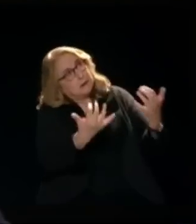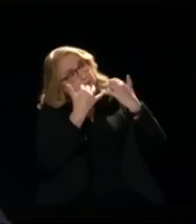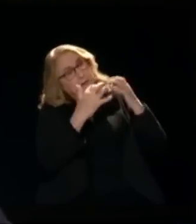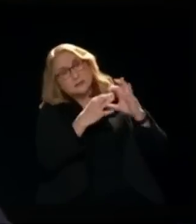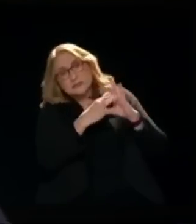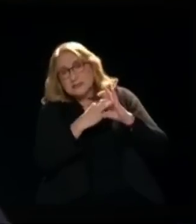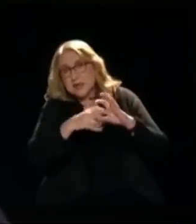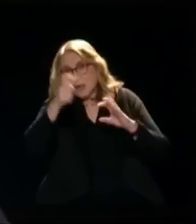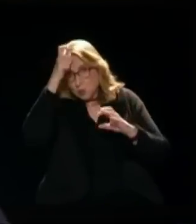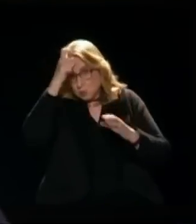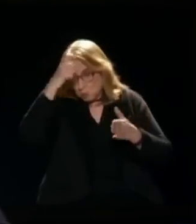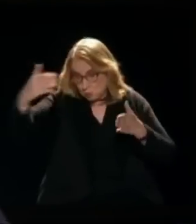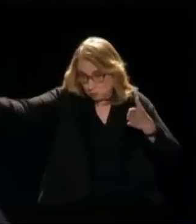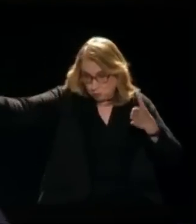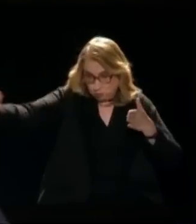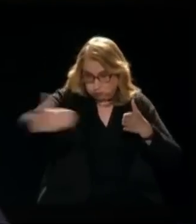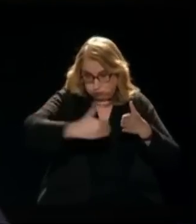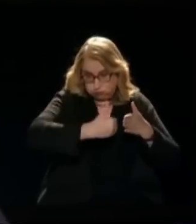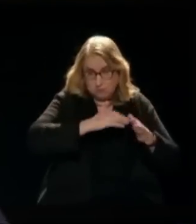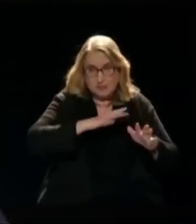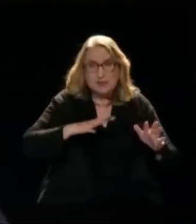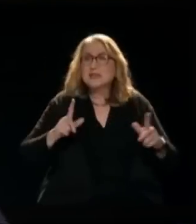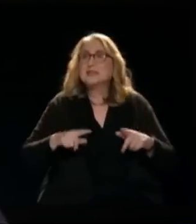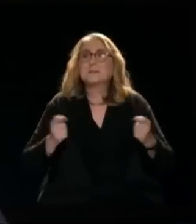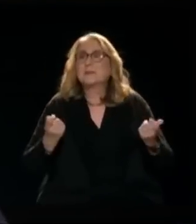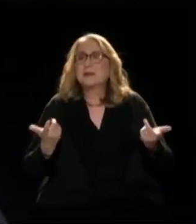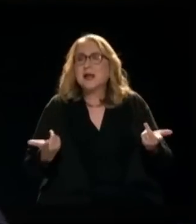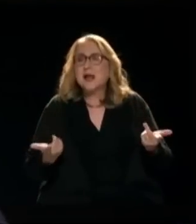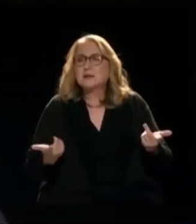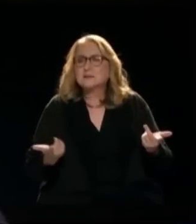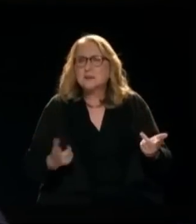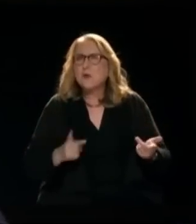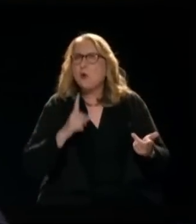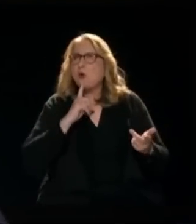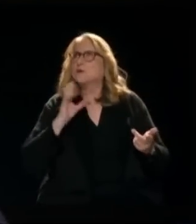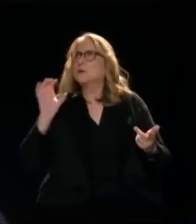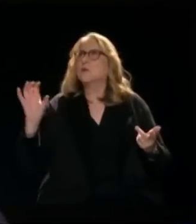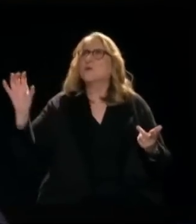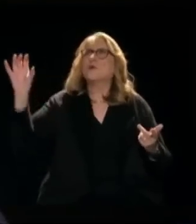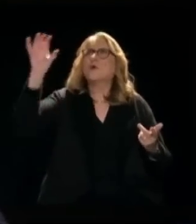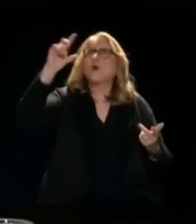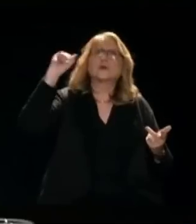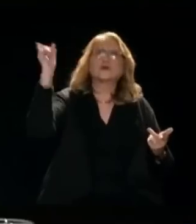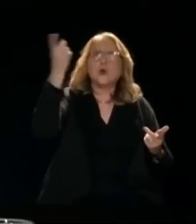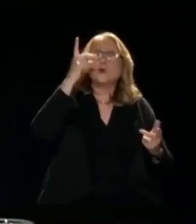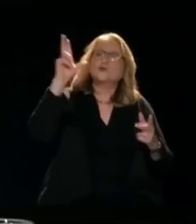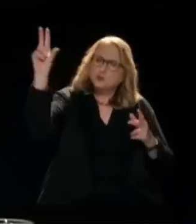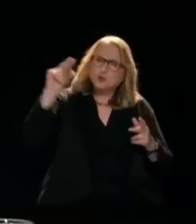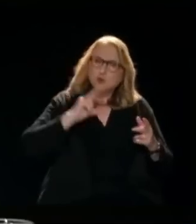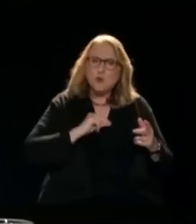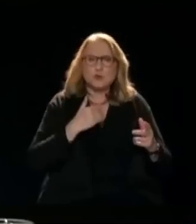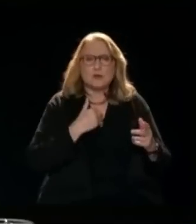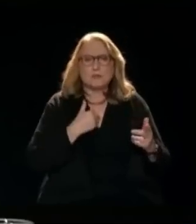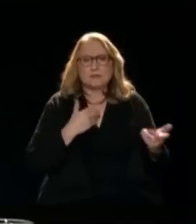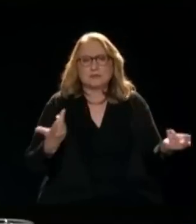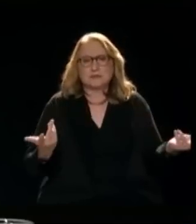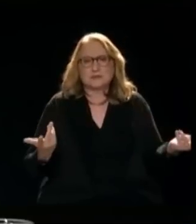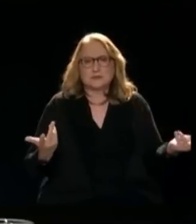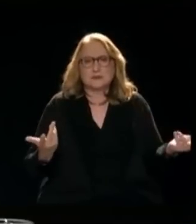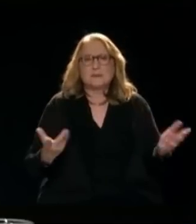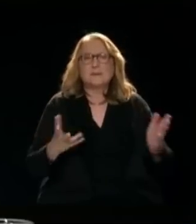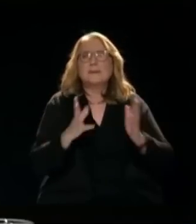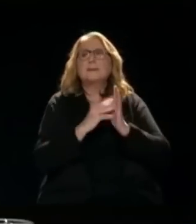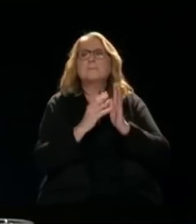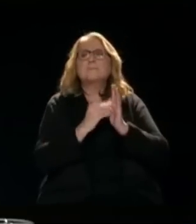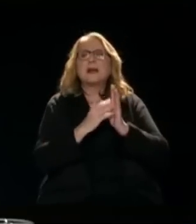τουρκικό στα χωρικά σου ύδατα. Ό,τι κάνουν όλες οι υπόλοιπες χώρες. Καταρχάς κάνεις ό,τι κάνουν τα παιδιά μας